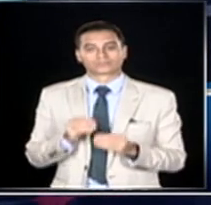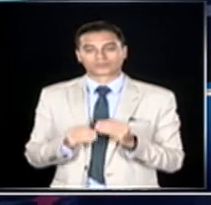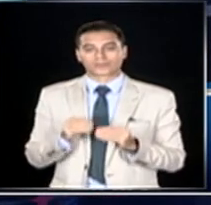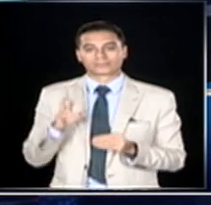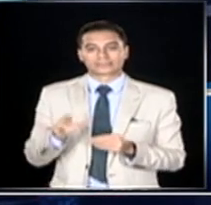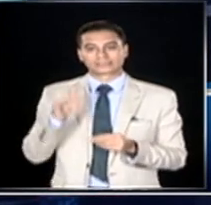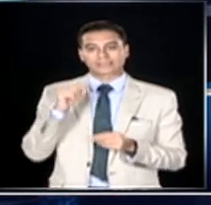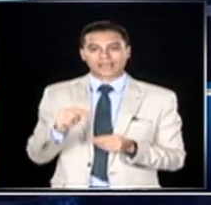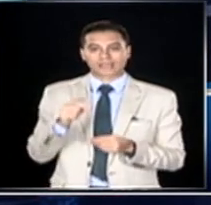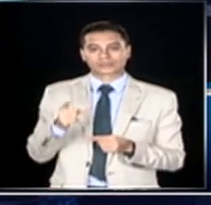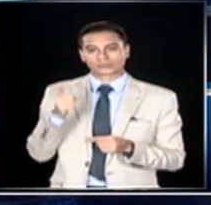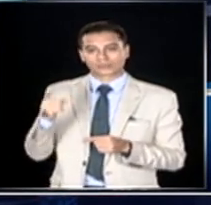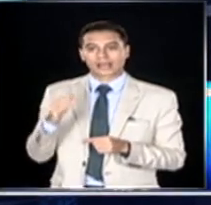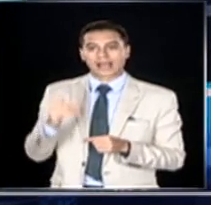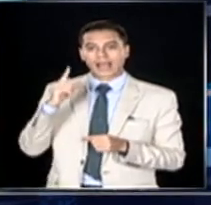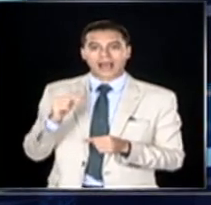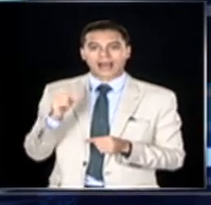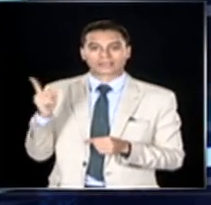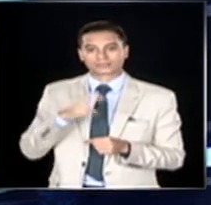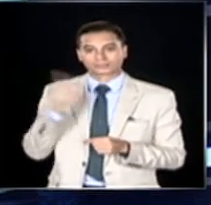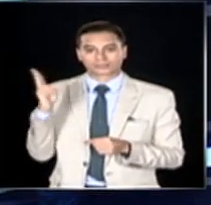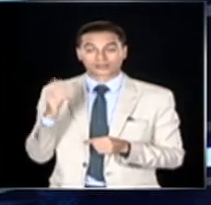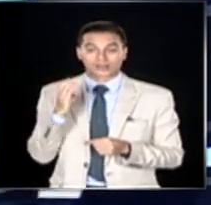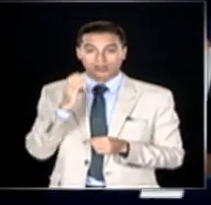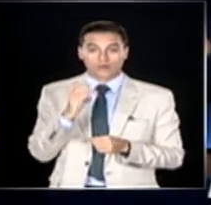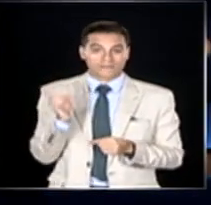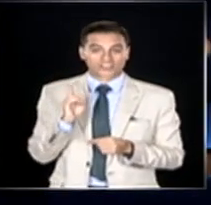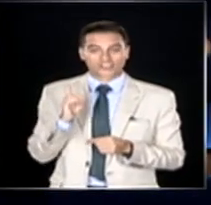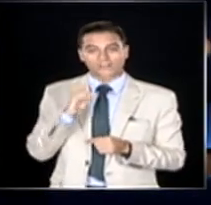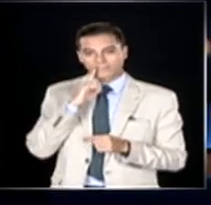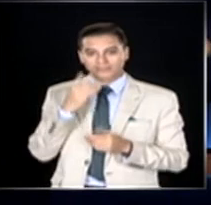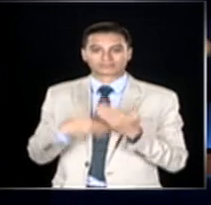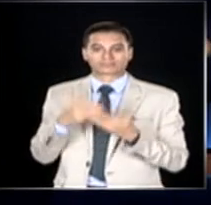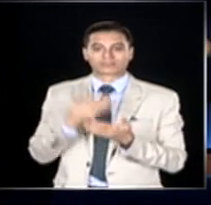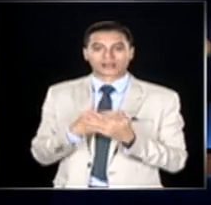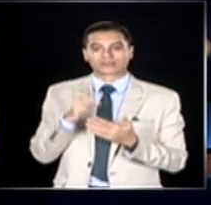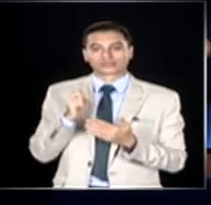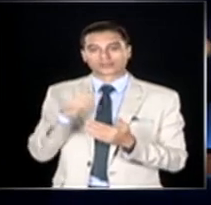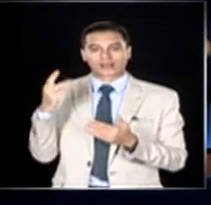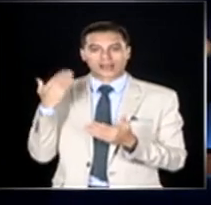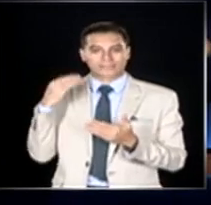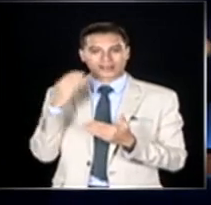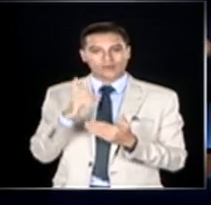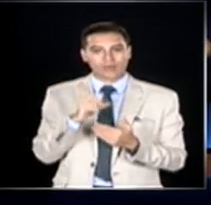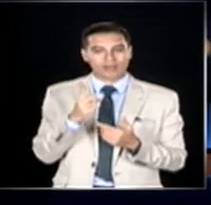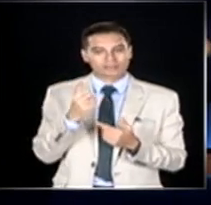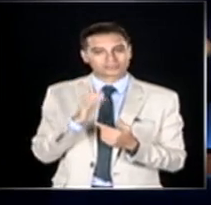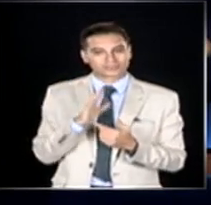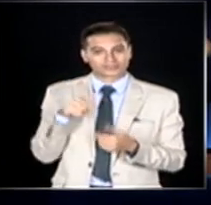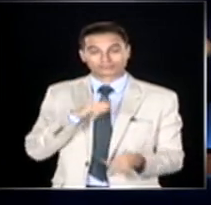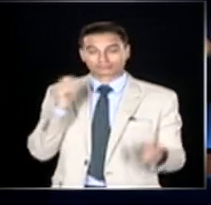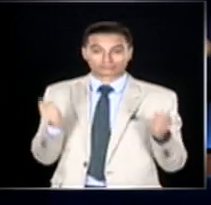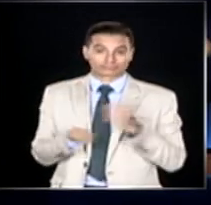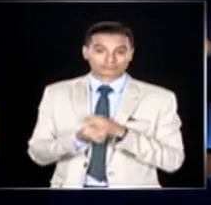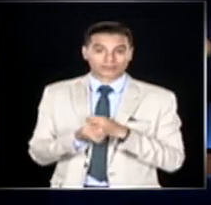زياد وخالد ما جاوبتش، ولكن رجعت ب 25 نقطة، والنتيجة